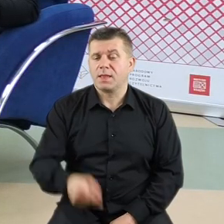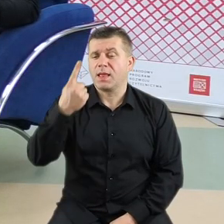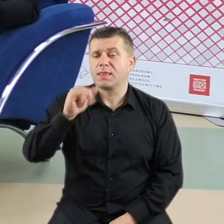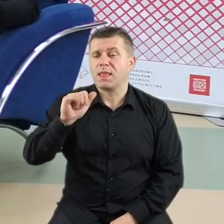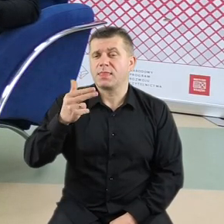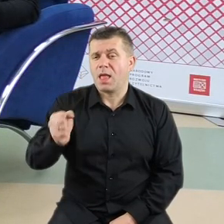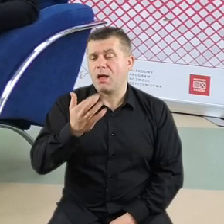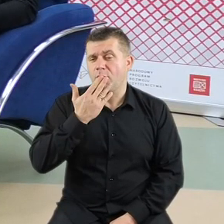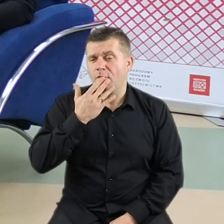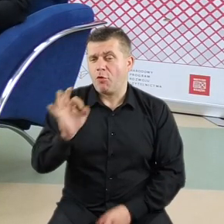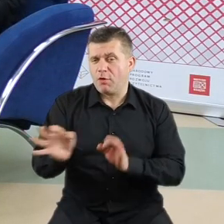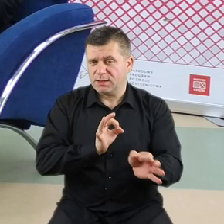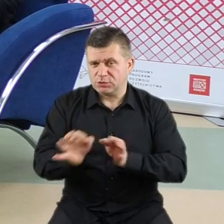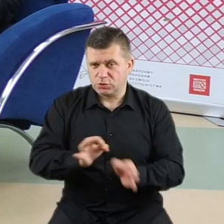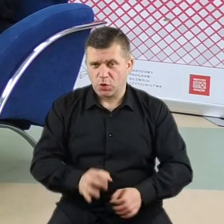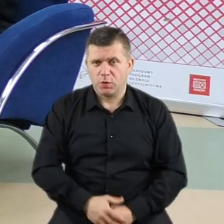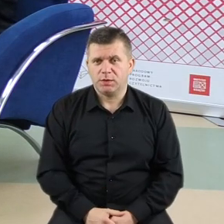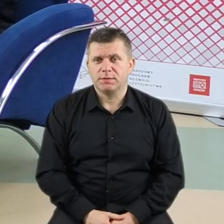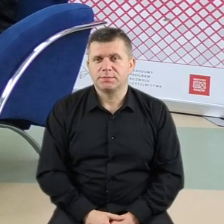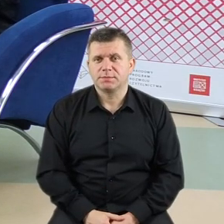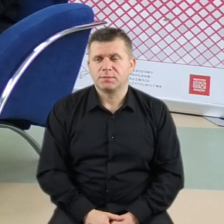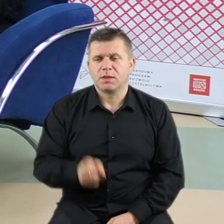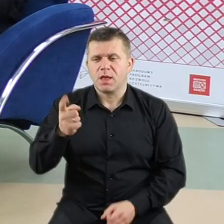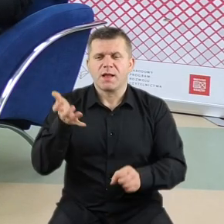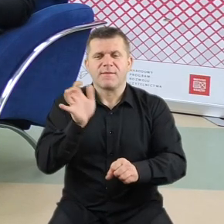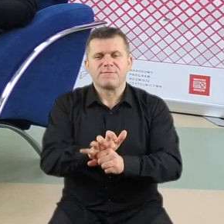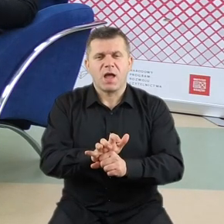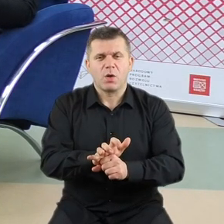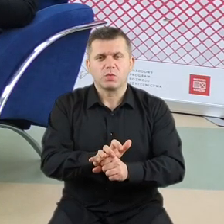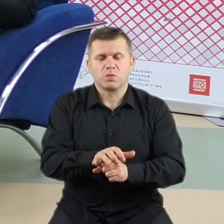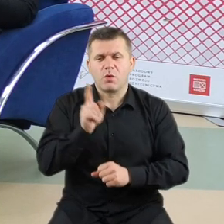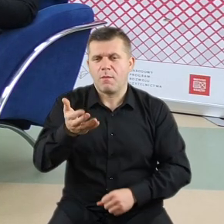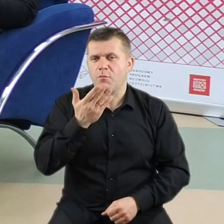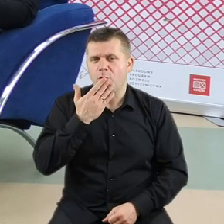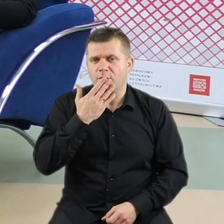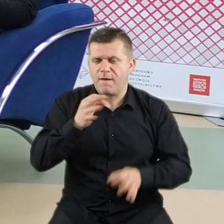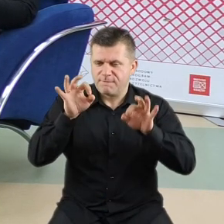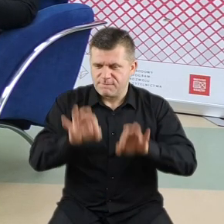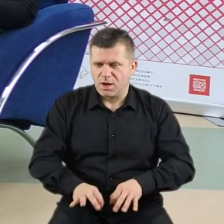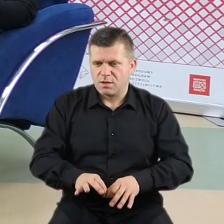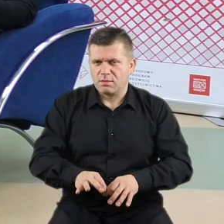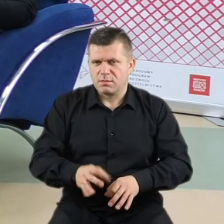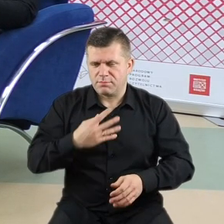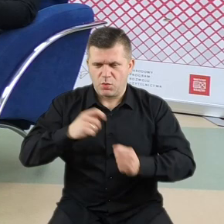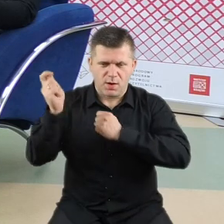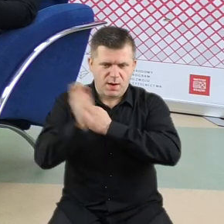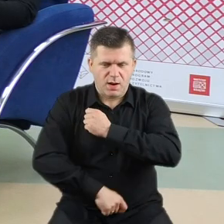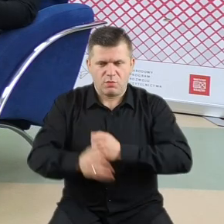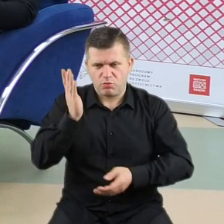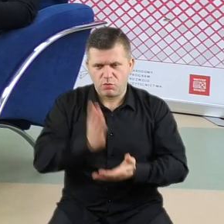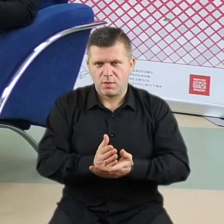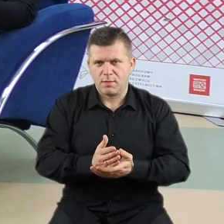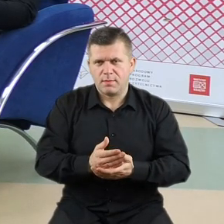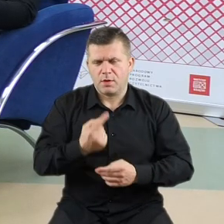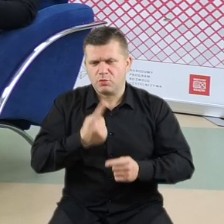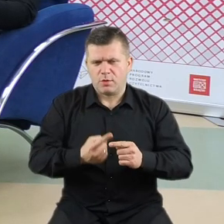Dina, mówiąc o historii tego gwałtu, mówiła o tym, że winni zostali ukarani. Mam